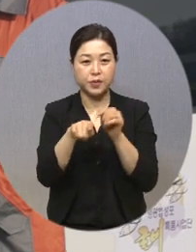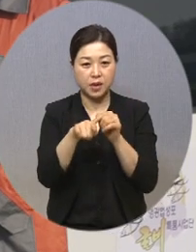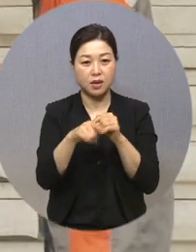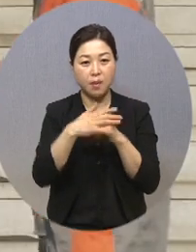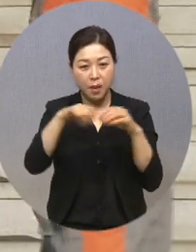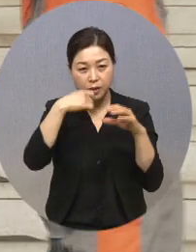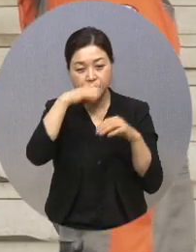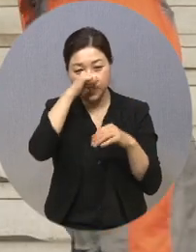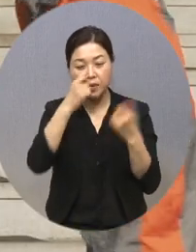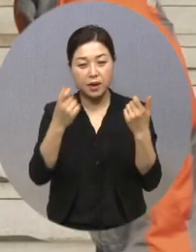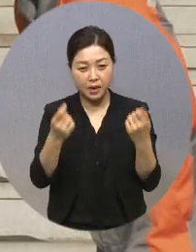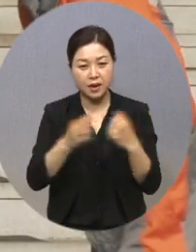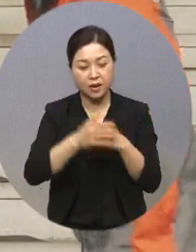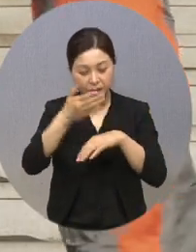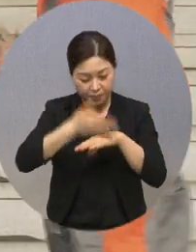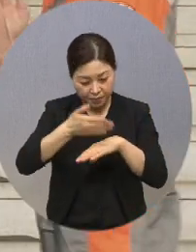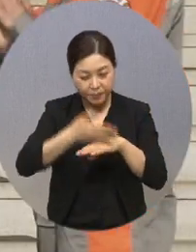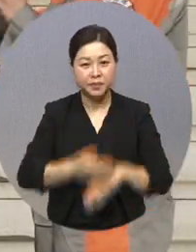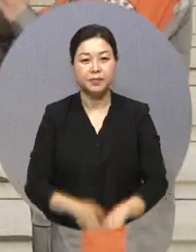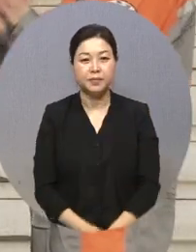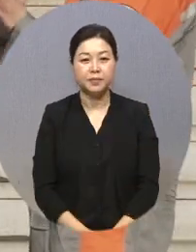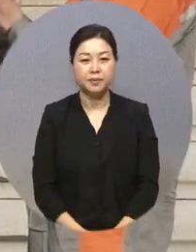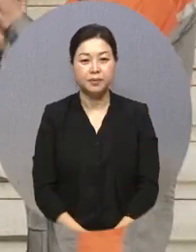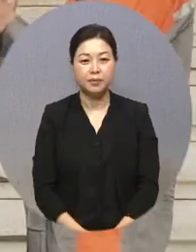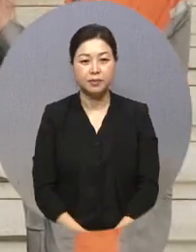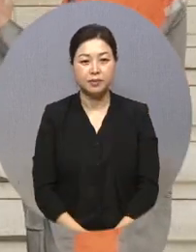같아요. 네, 감사합니다.